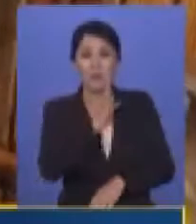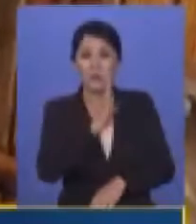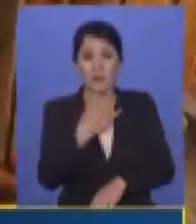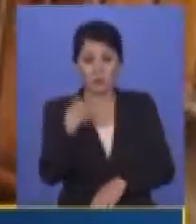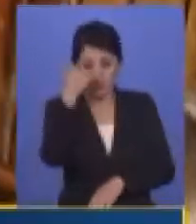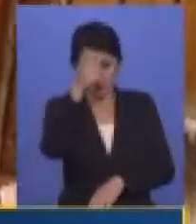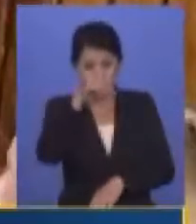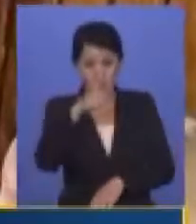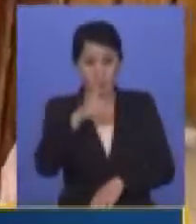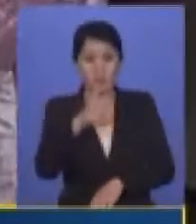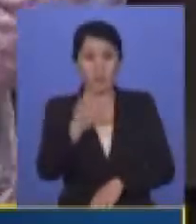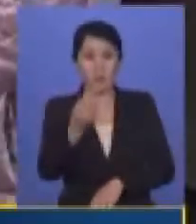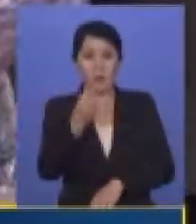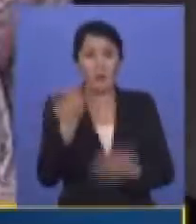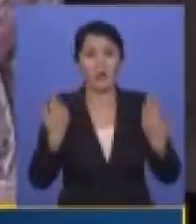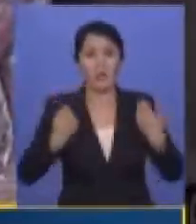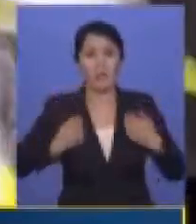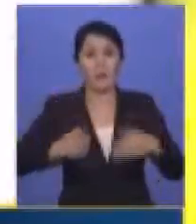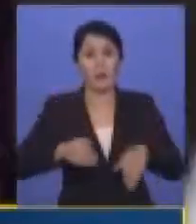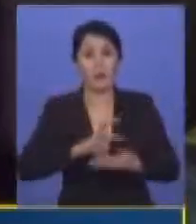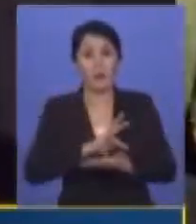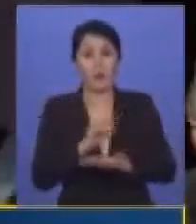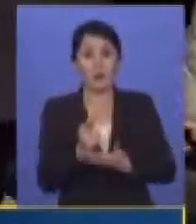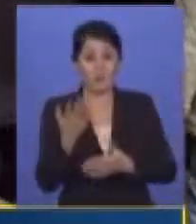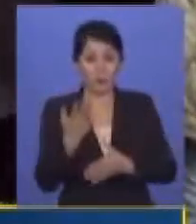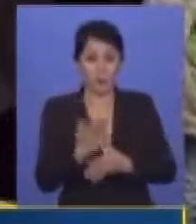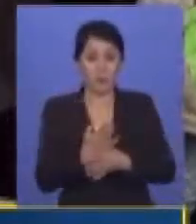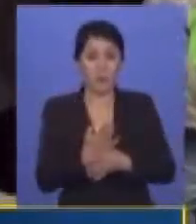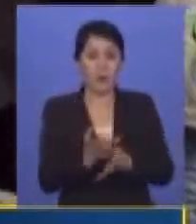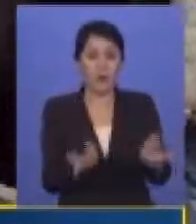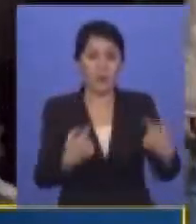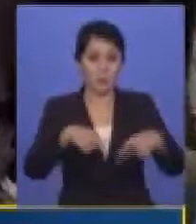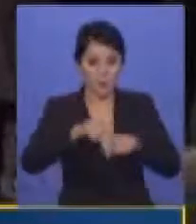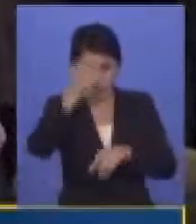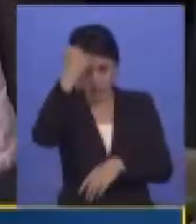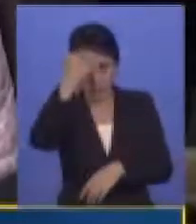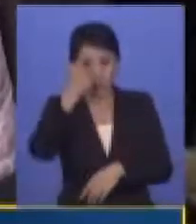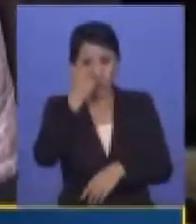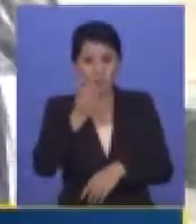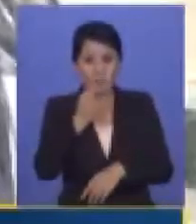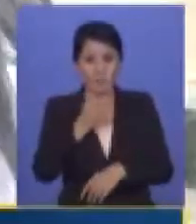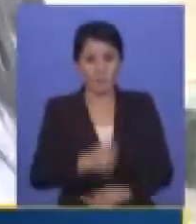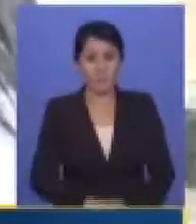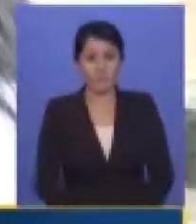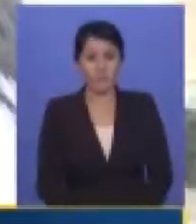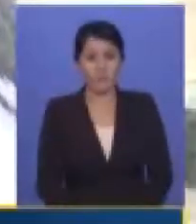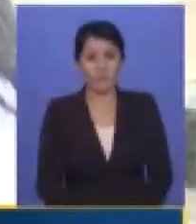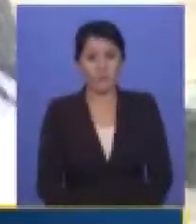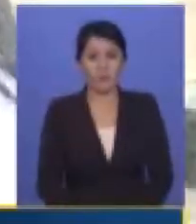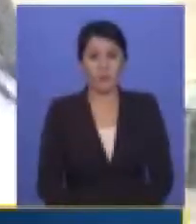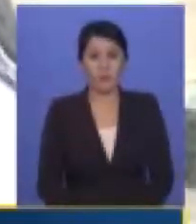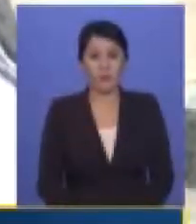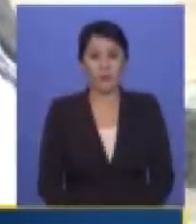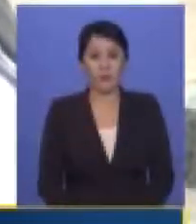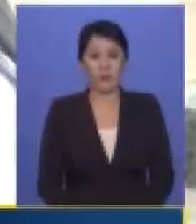көлемінде киім-кешек, азық-түлікпен қамтамасыз етуге көмектеседі. Ұйым басшылығына алғысы шексіз екенін айтады. Галина Васильевна бізге үлкен